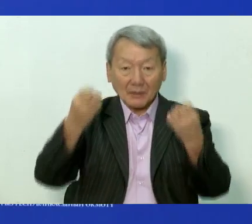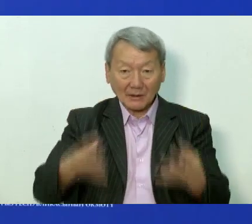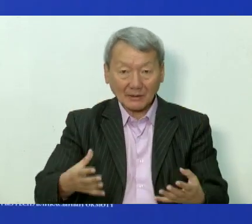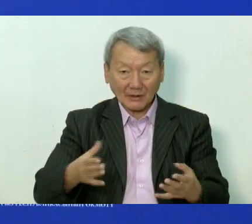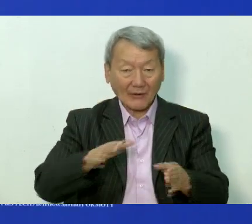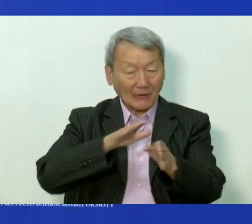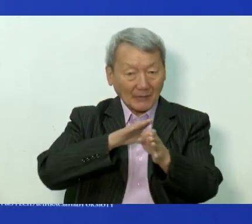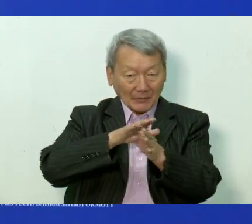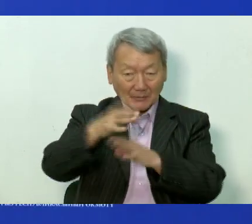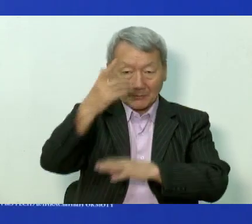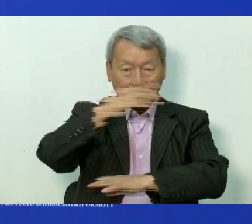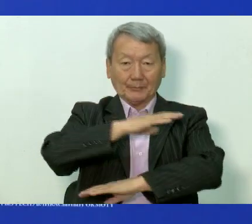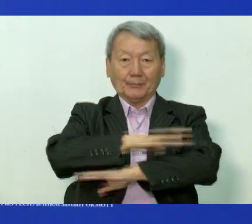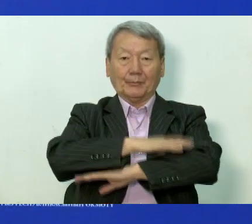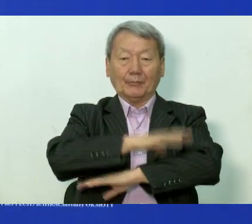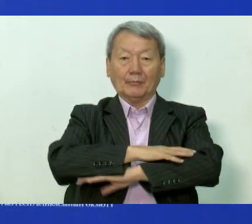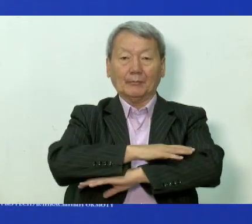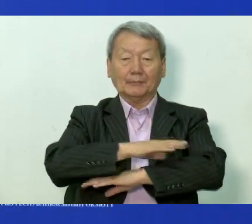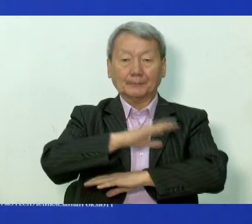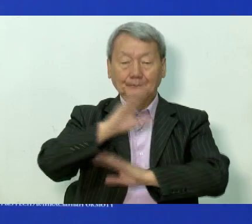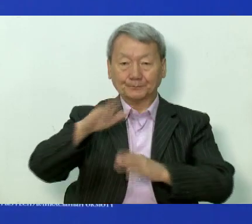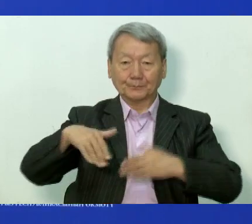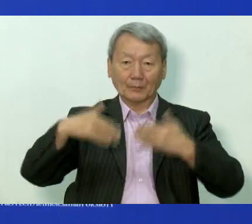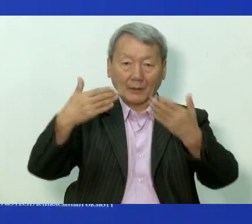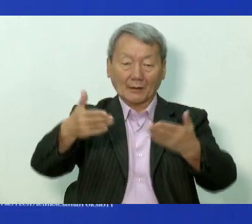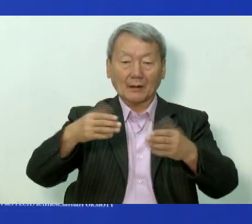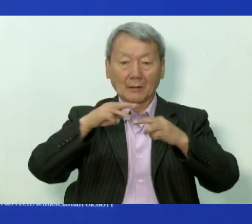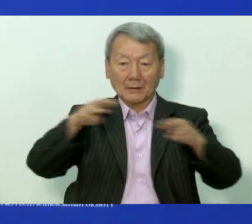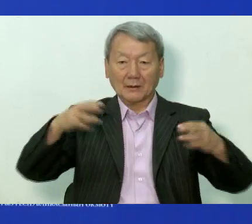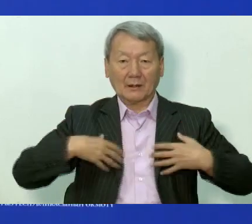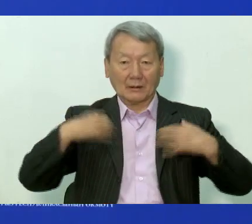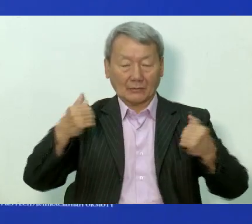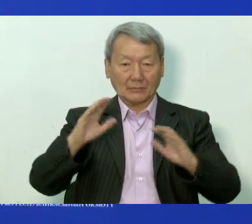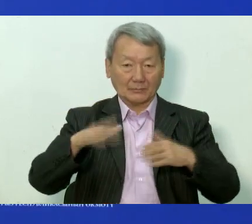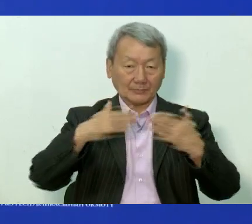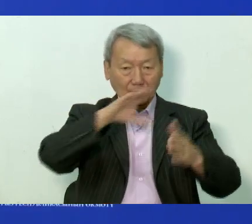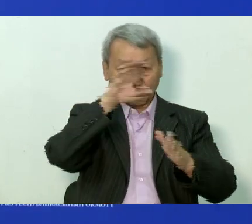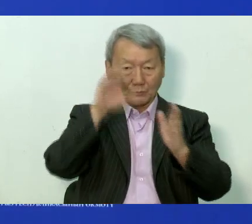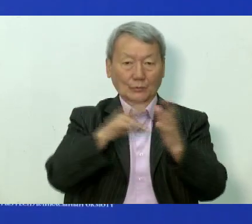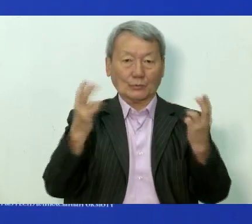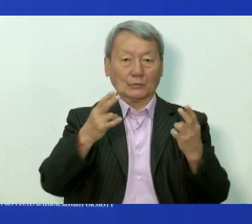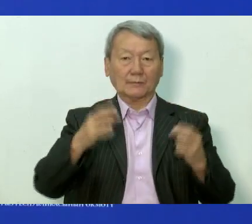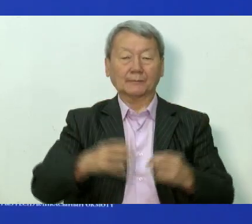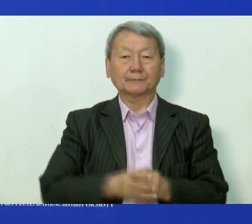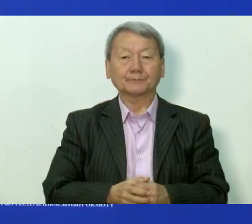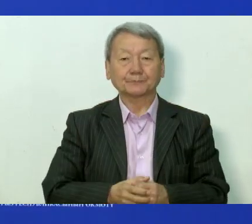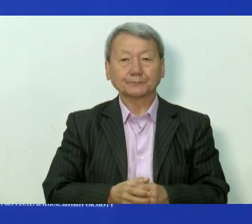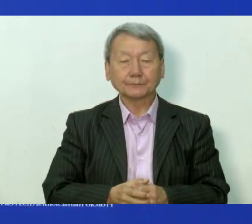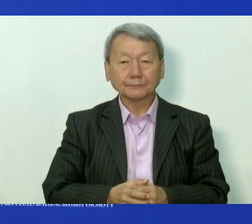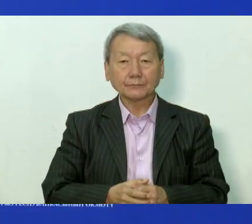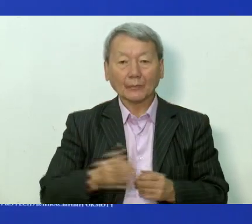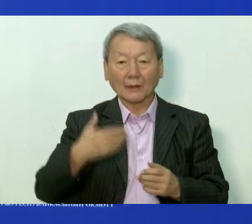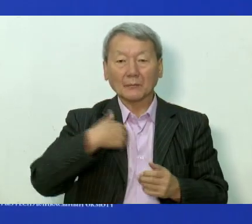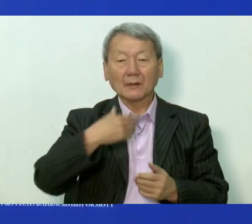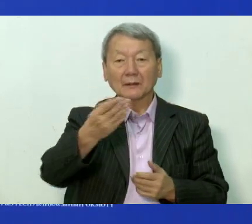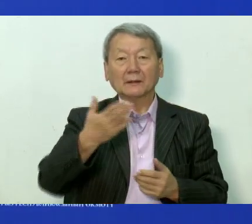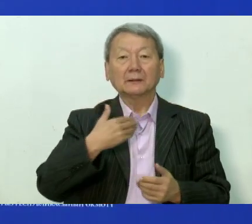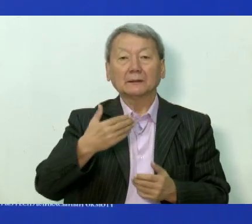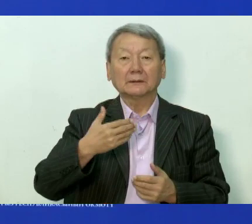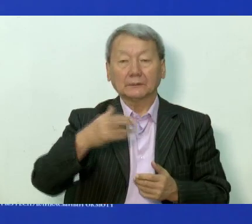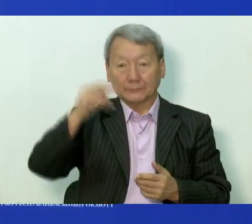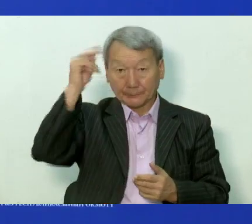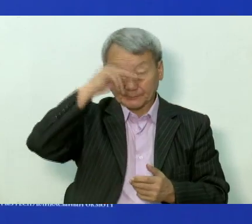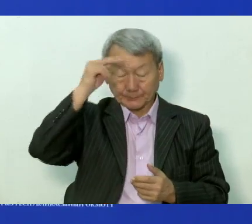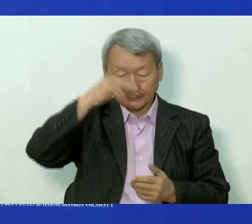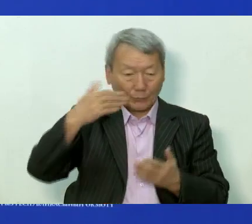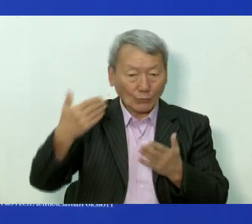правила поведения, которые рекомендуется Министерством здравоохранения. Мы с вами должны научиться жить